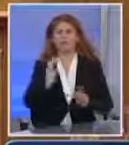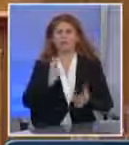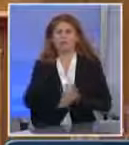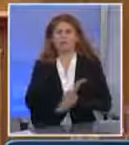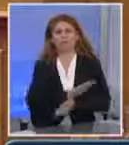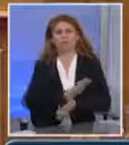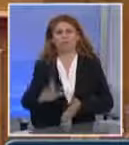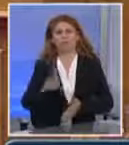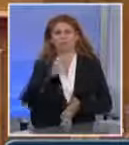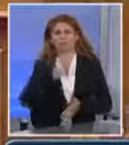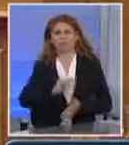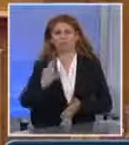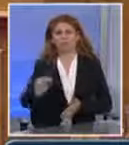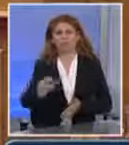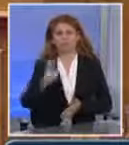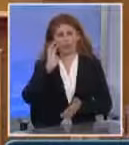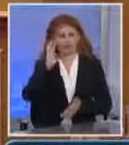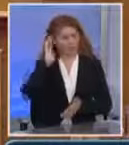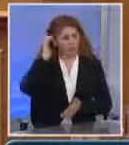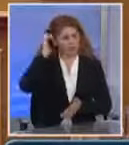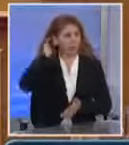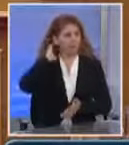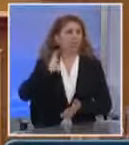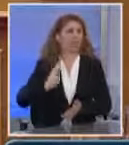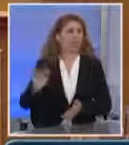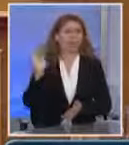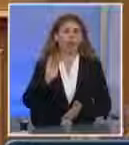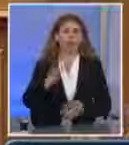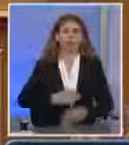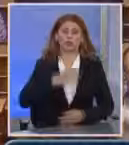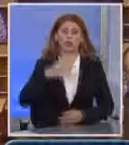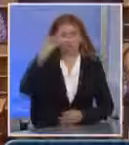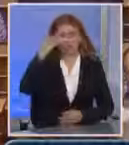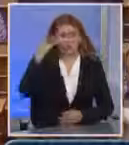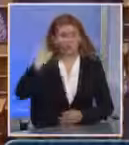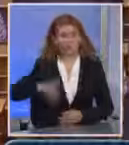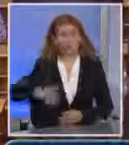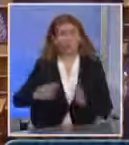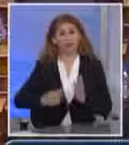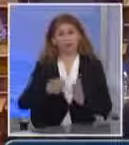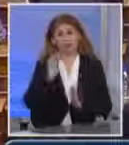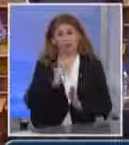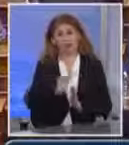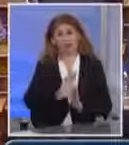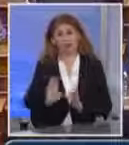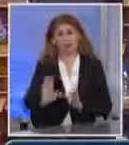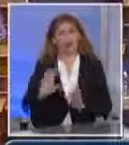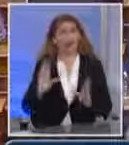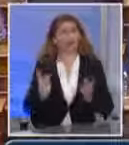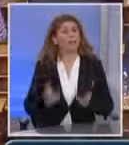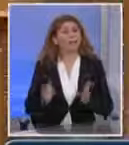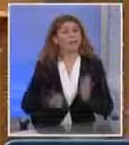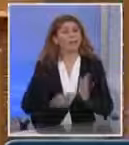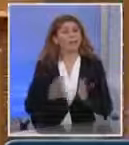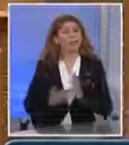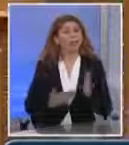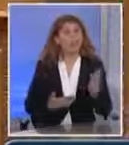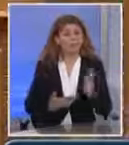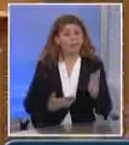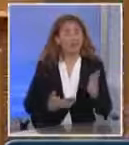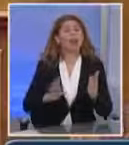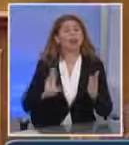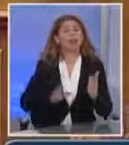και απαράλλαχτες. Ρωτάω λοιπόν τον κύριο Τσίπρα για τελευταία ίσως φορά. Γιατί η πρώτη φορά αριστερά